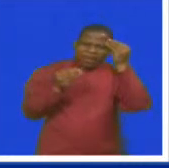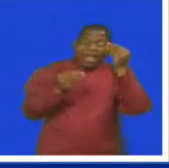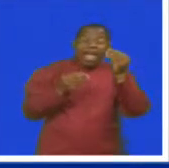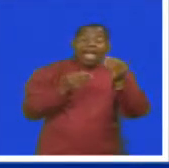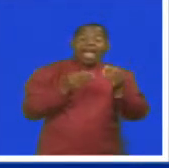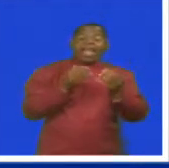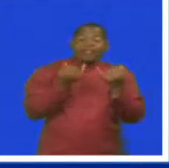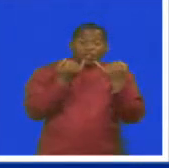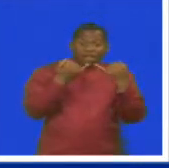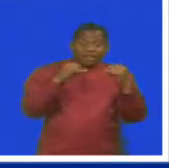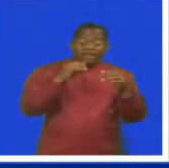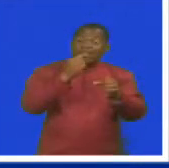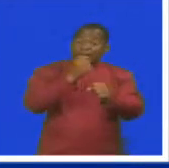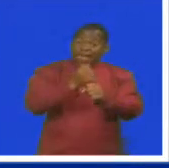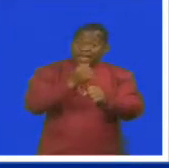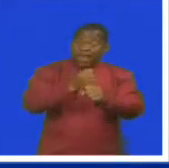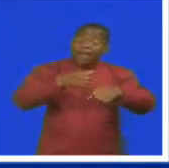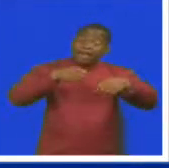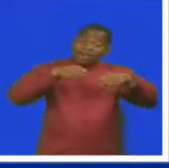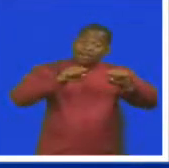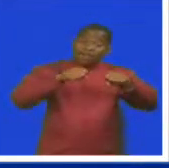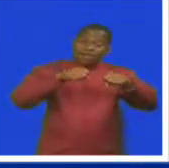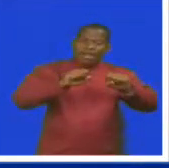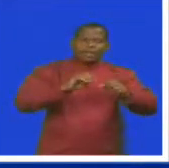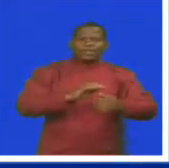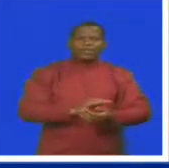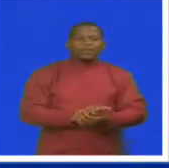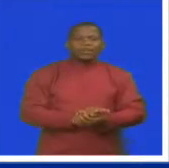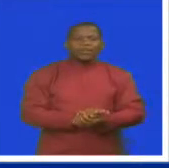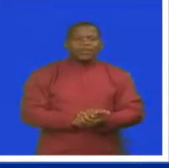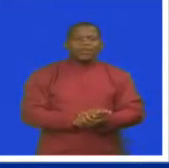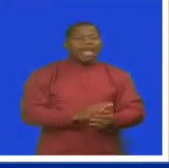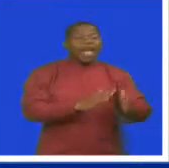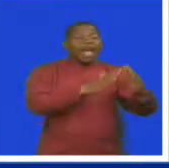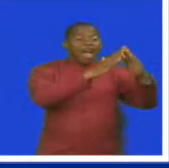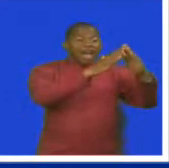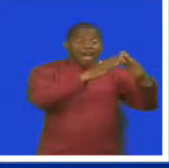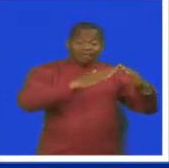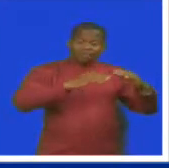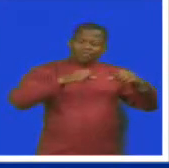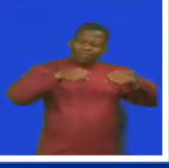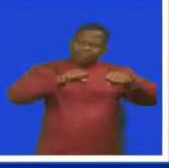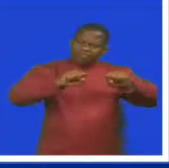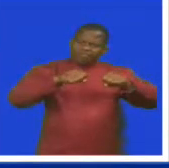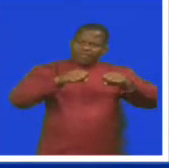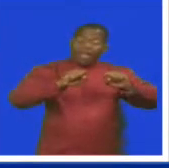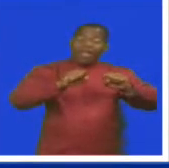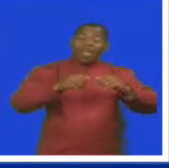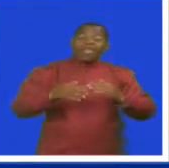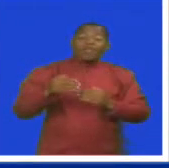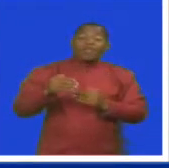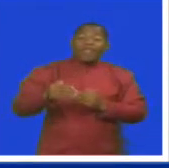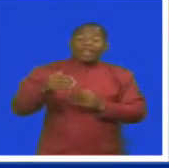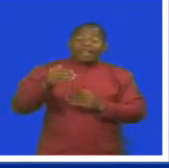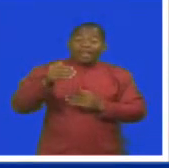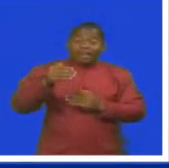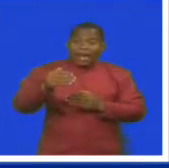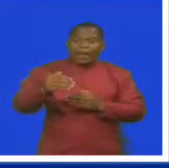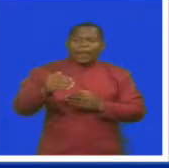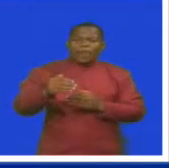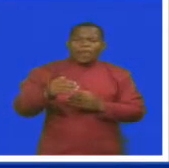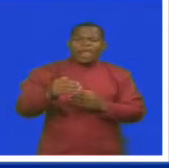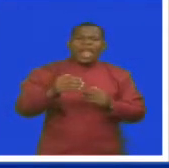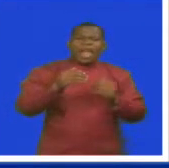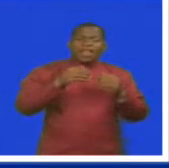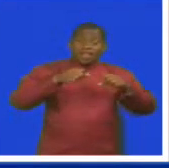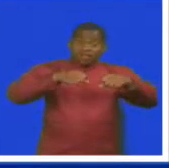lichubekile nekuhambela tifundza delive ngemhlangano nemalunga ePhalamende wekutfola emasu ekuthuthukisa tinkundla kanye nekuvunulisana